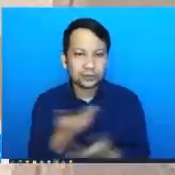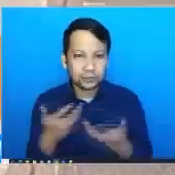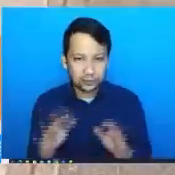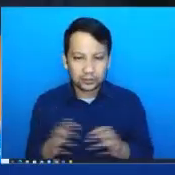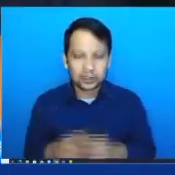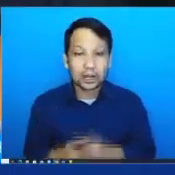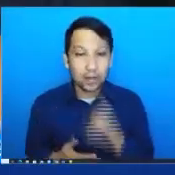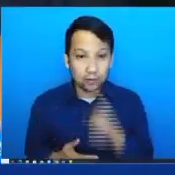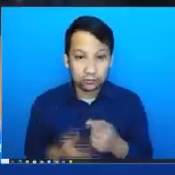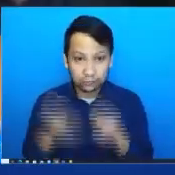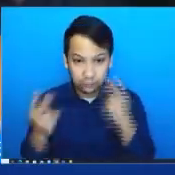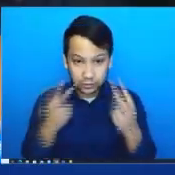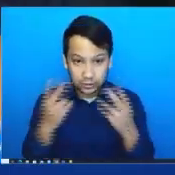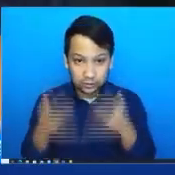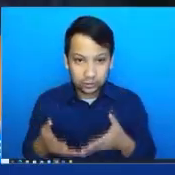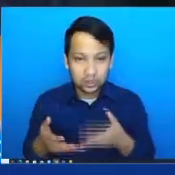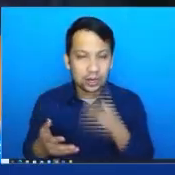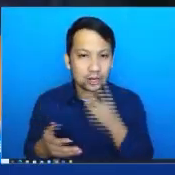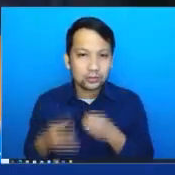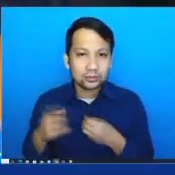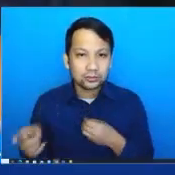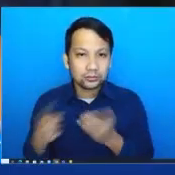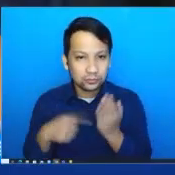have a validated